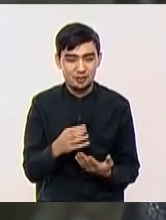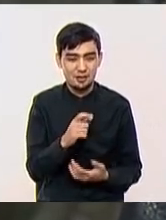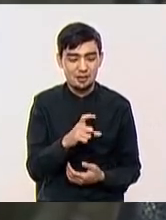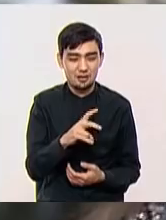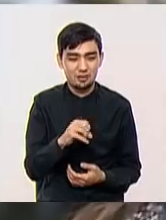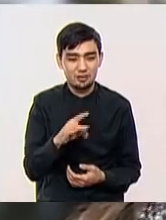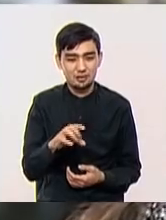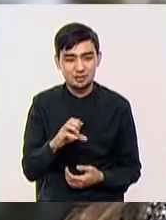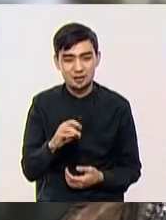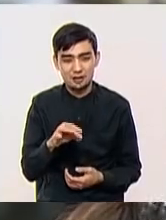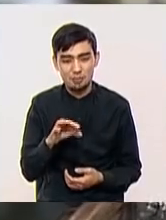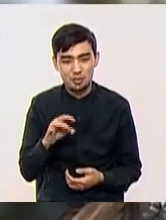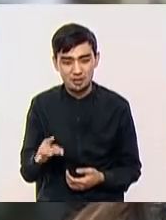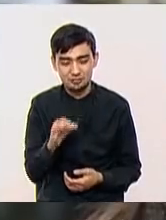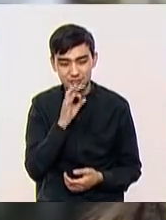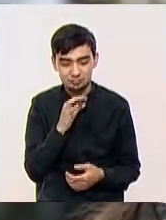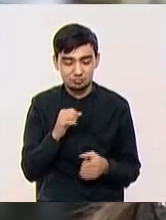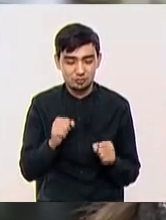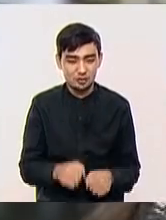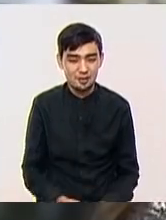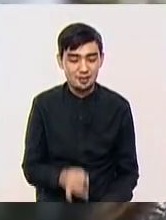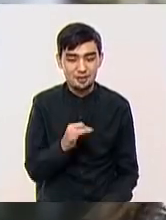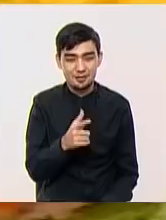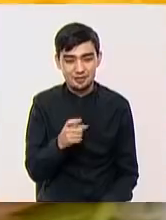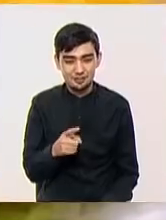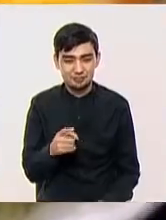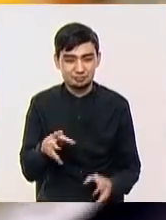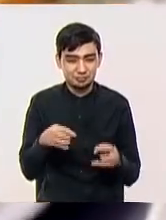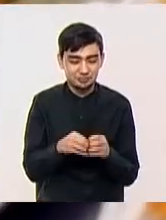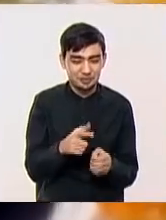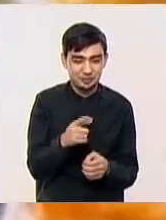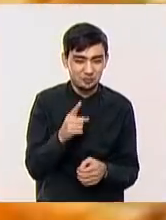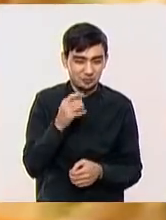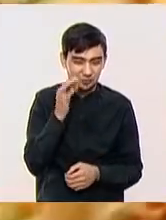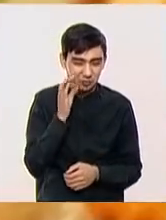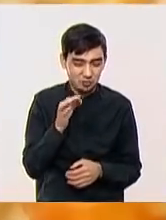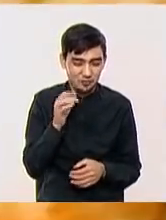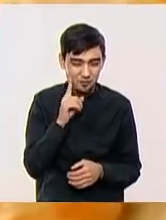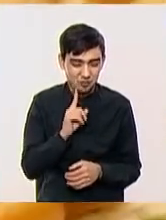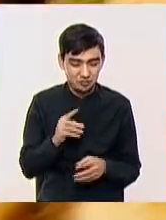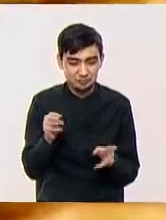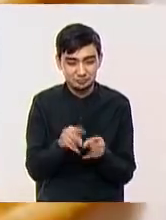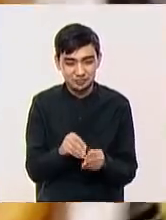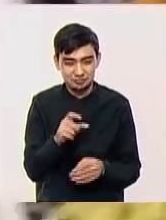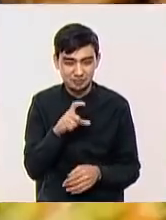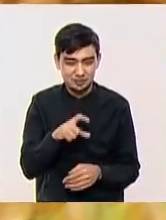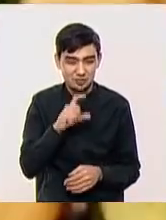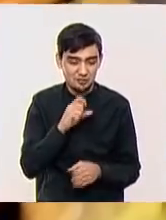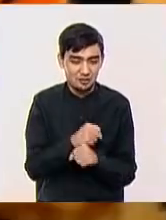ішуге болады. Маман алкогольдік ішімдікті газдалған тәтті сусынмен араластырып ішуге болмайтынын ескертеді. Өйткені алкогольдің қанға